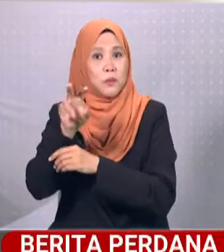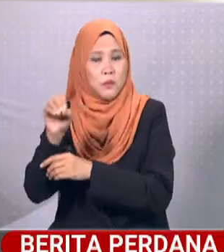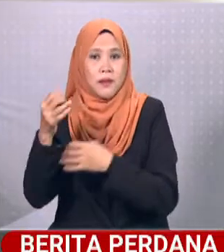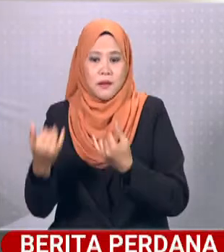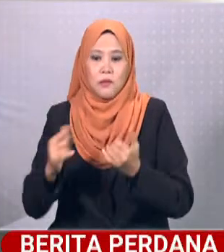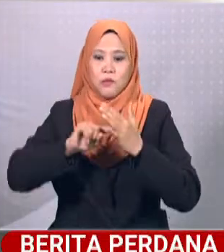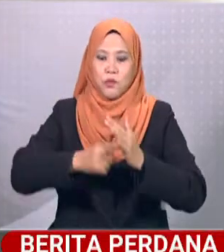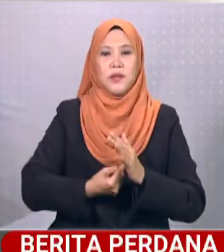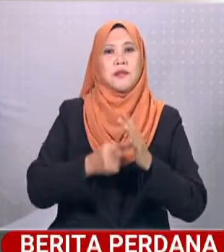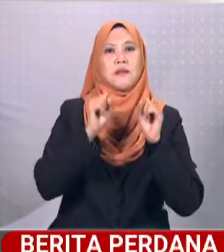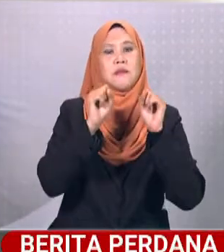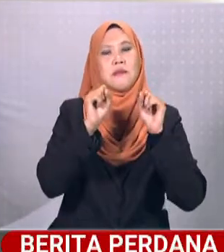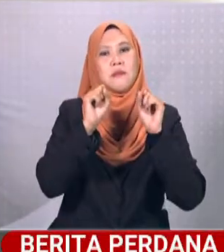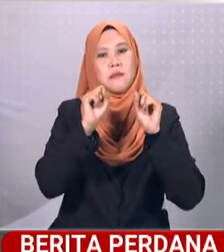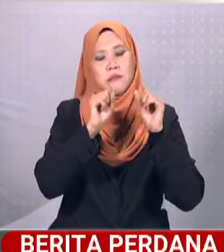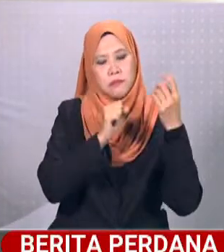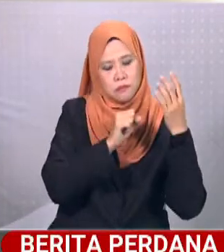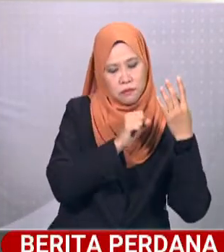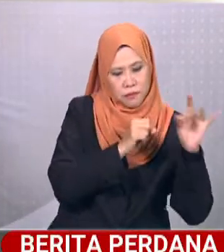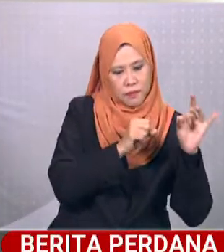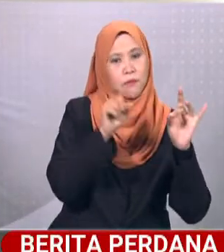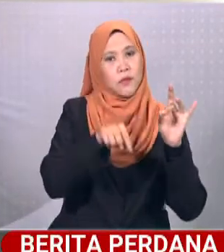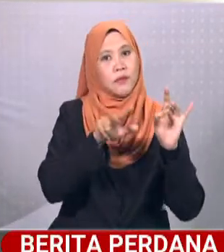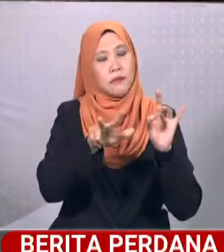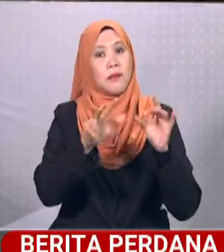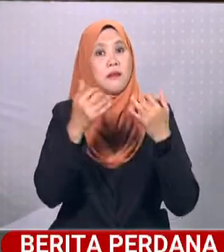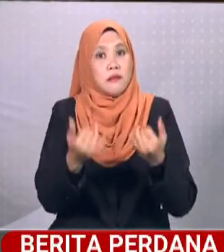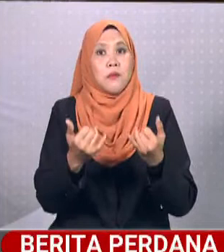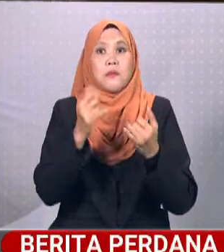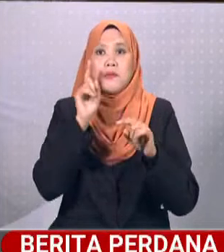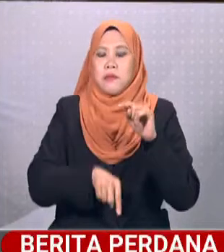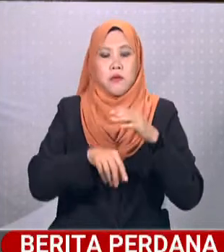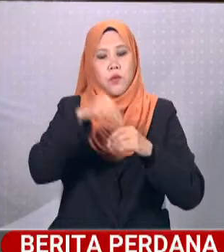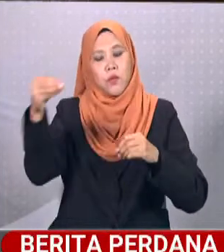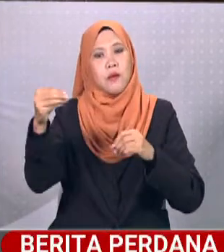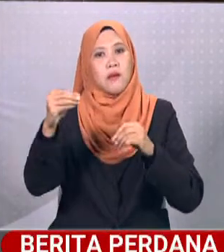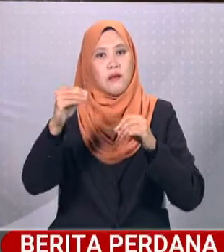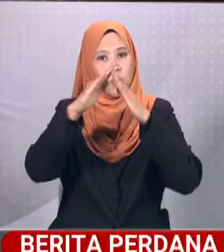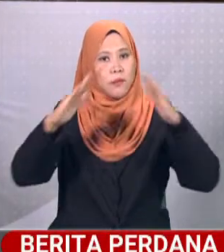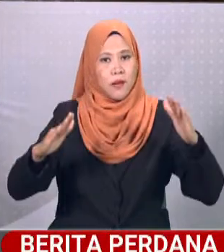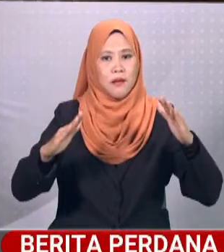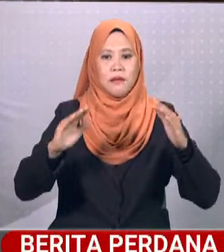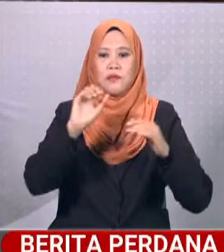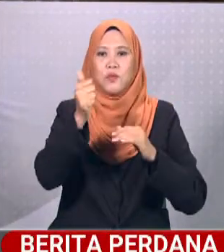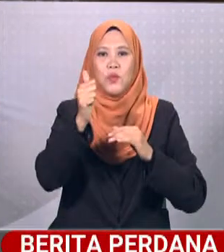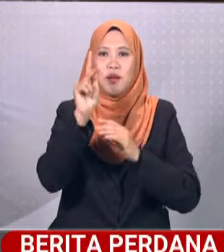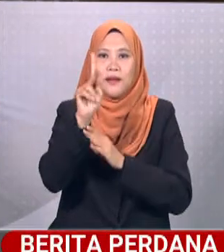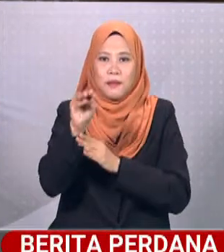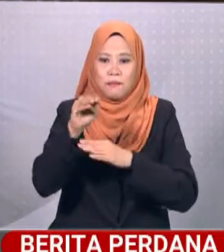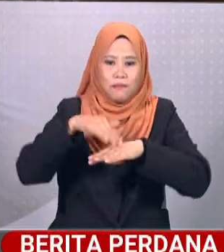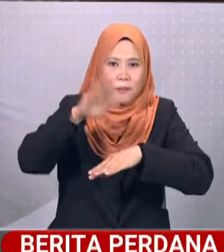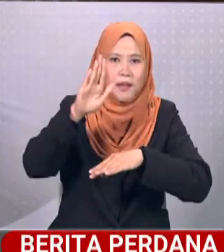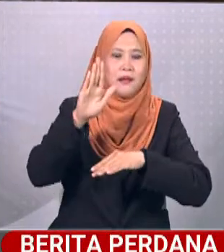kuasa 1 April sehingga 14 April, seseorang individu itu tidak dibenarkan keluar rumah melebihi 10 kilometer dari